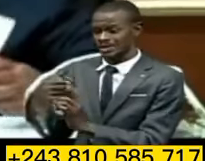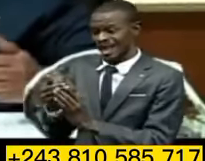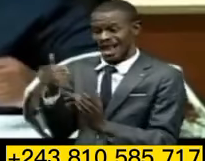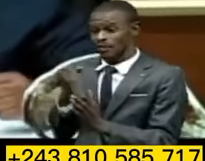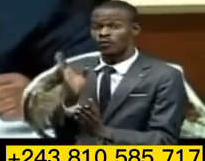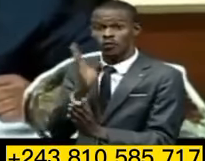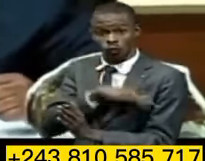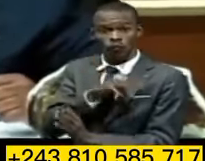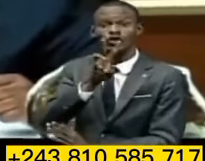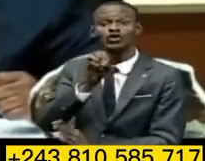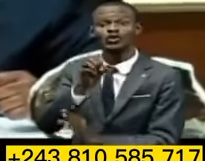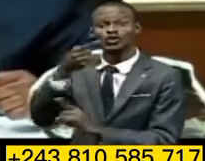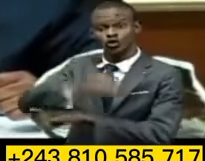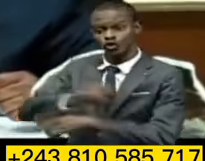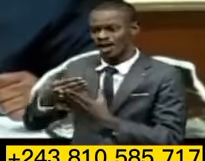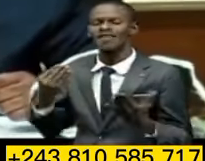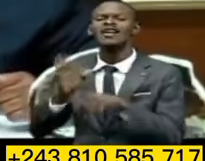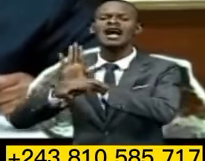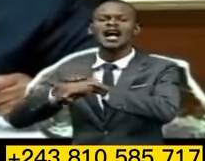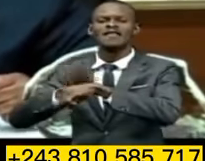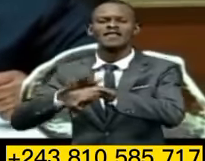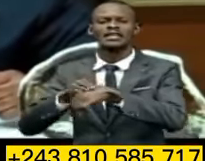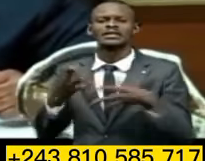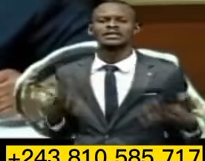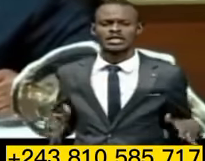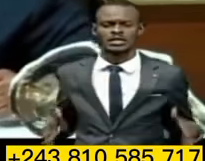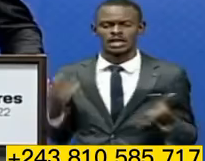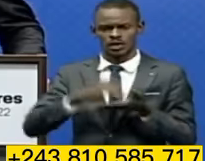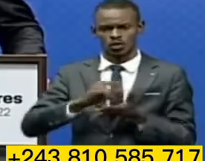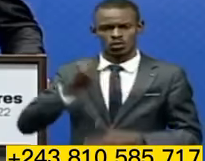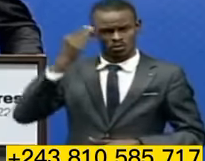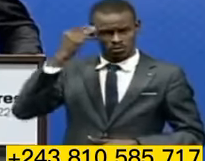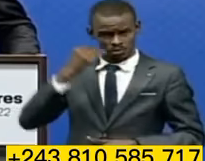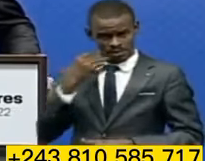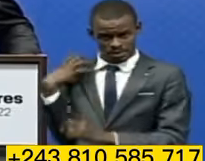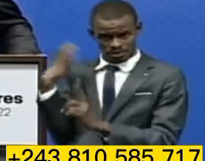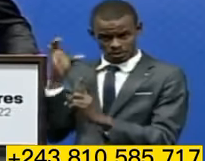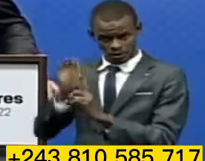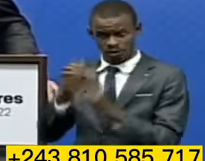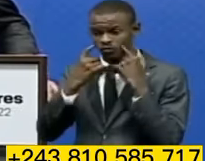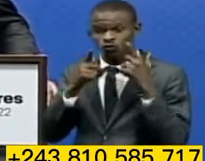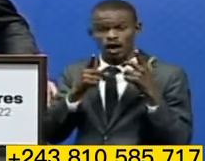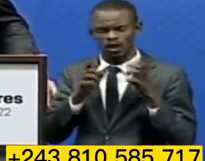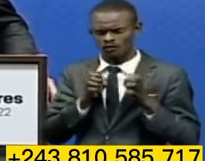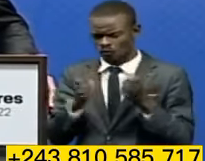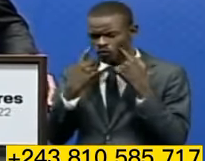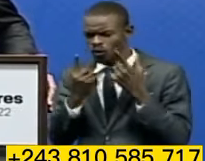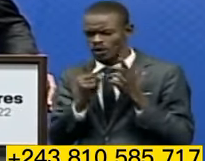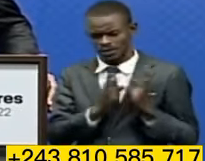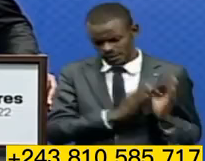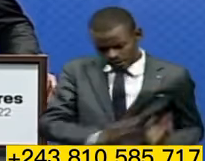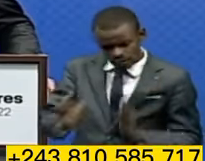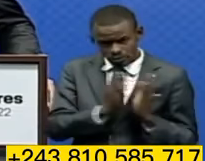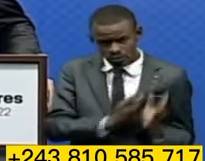d'une période de crise comme celle en cours. Le Premier ministre a été chargé de s'assurer que toutes les dispositions